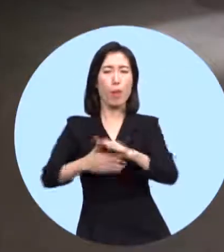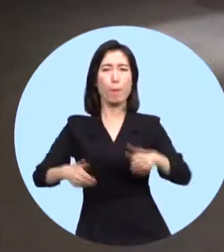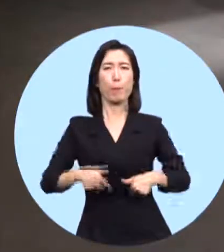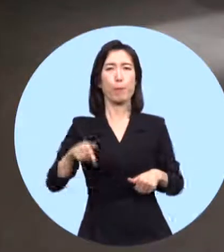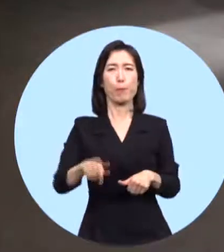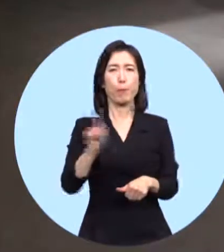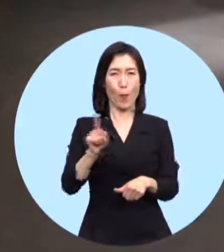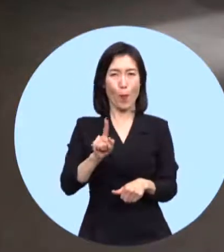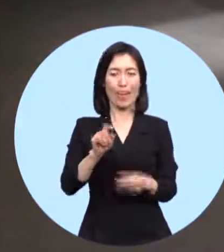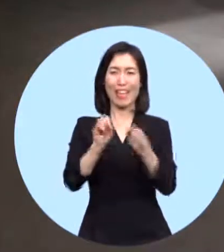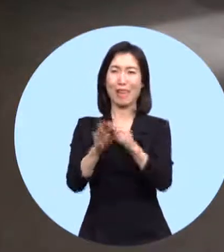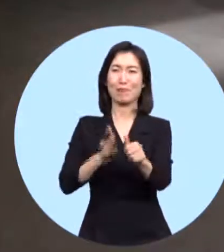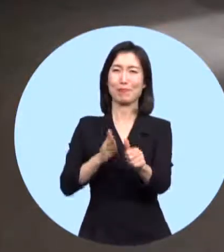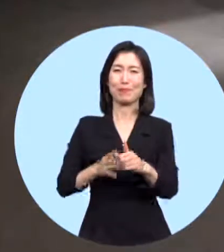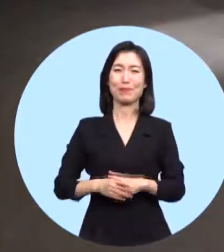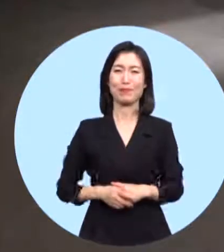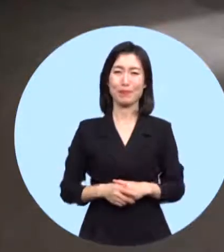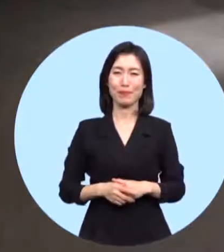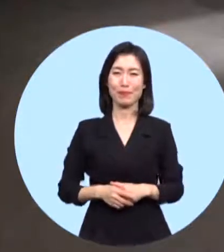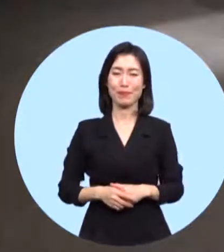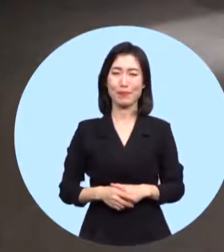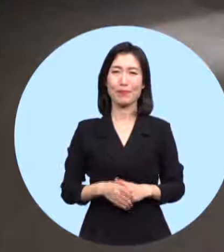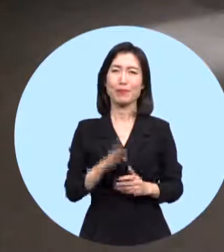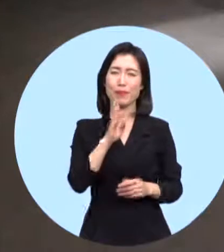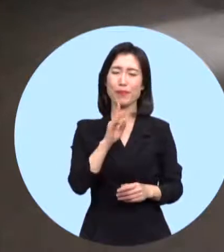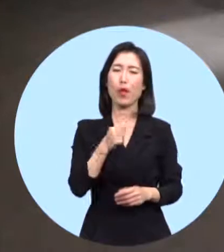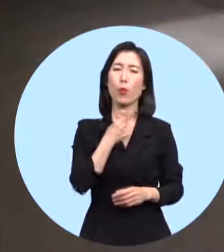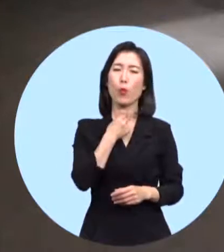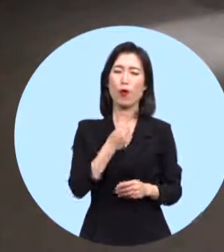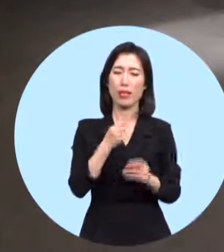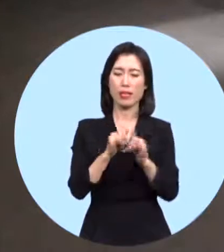같습니다. 예, 수요자